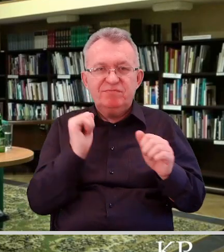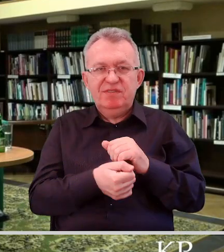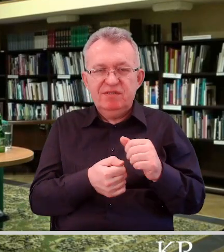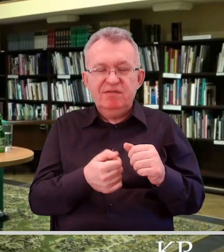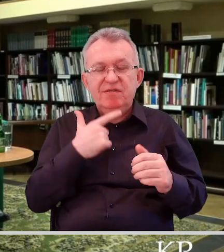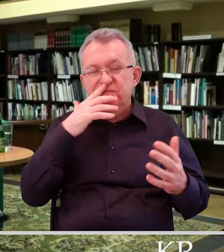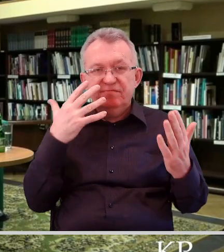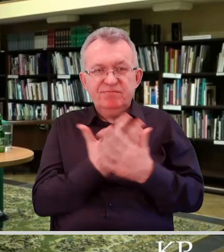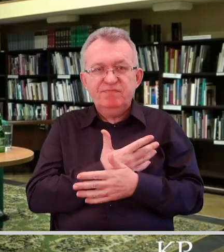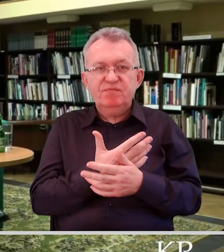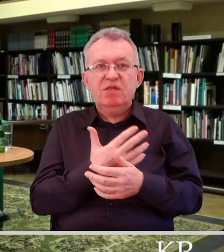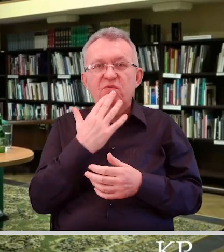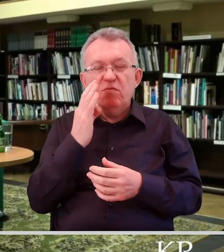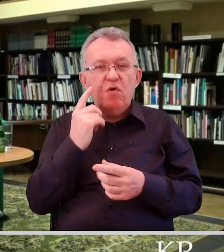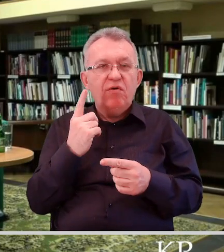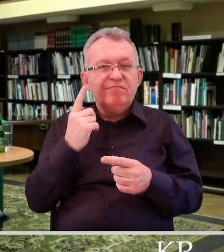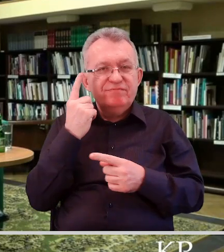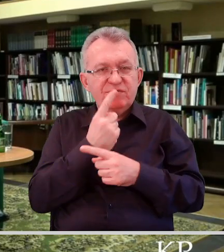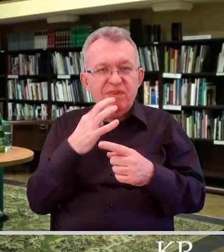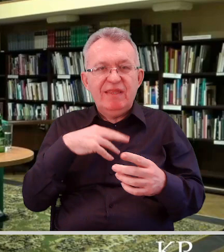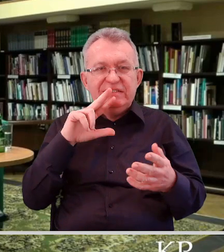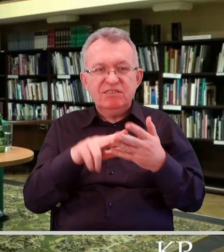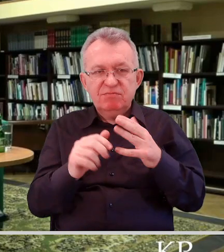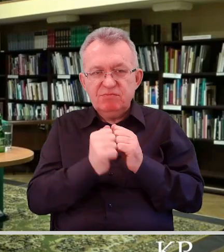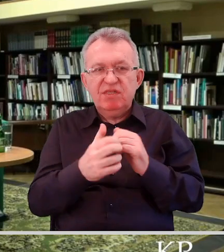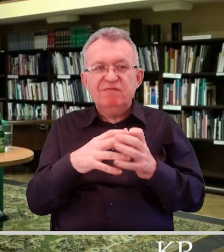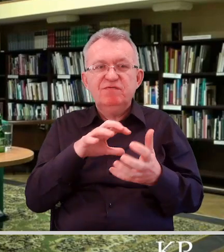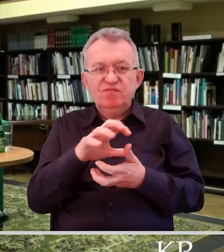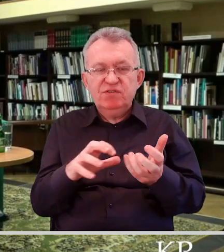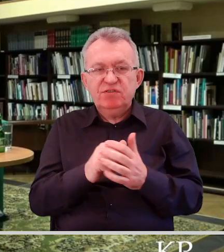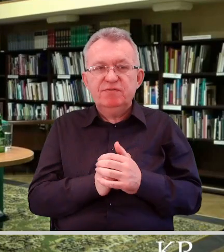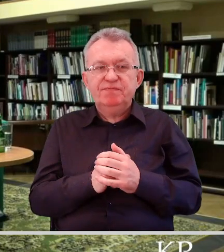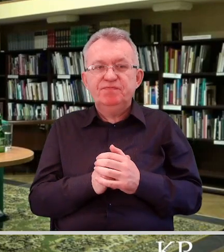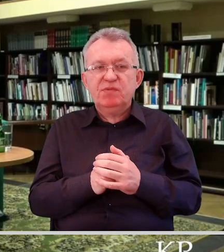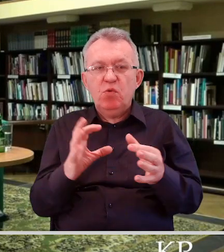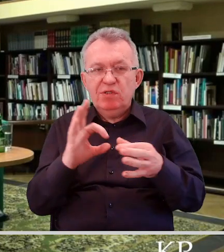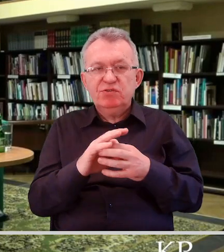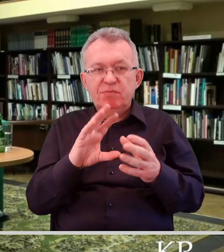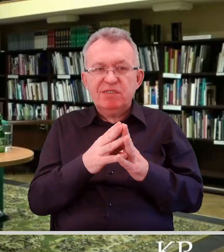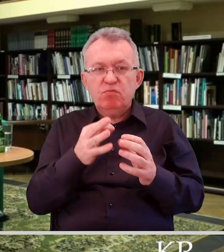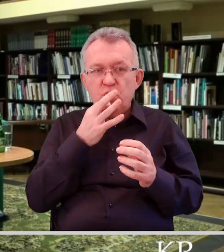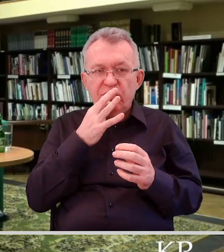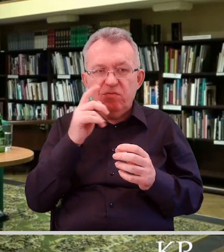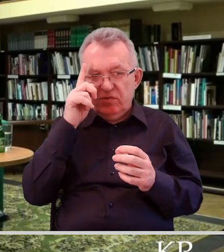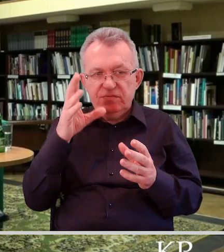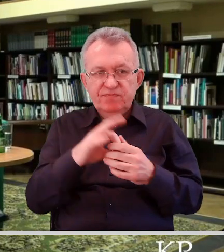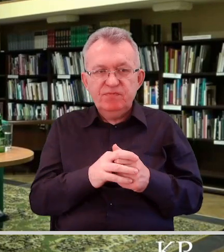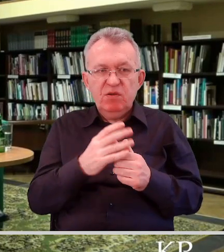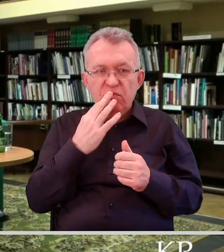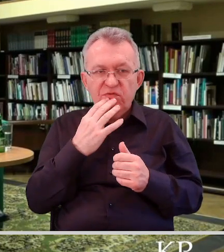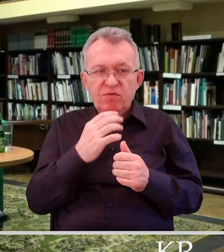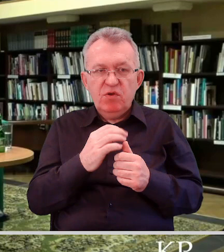niesłychanie zaskoczyło, bo mówimy o nadziei na zmianę w świecie. Łączymy ją często z młodym pokoleniem. Mówimy